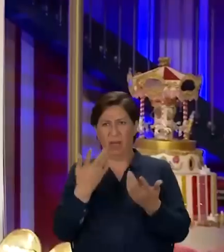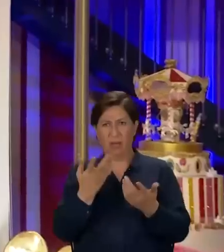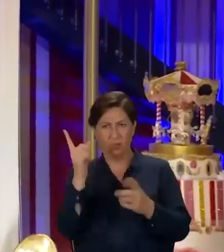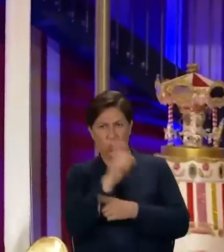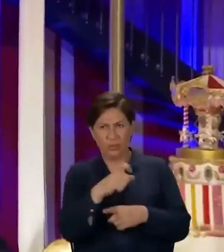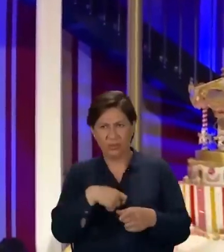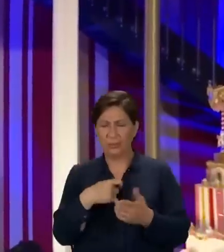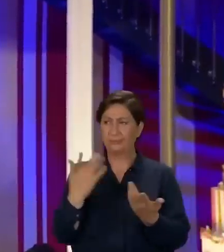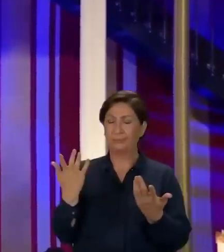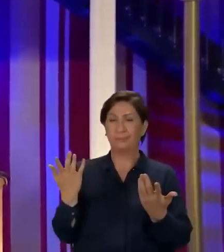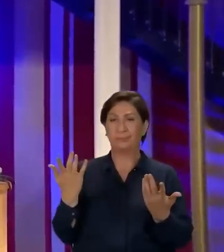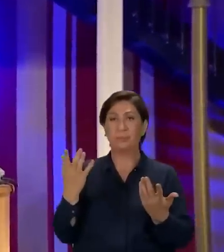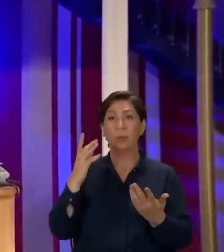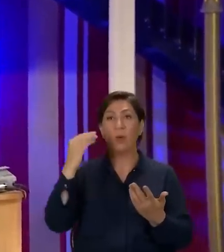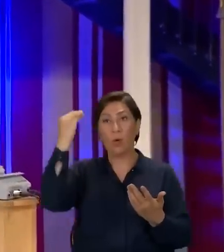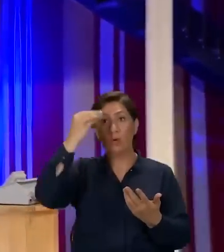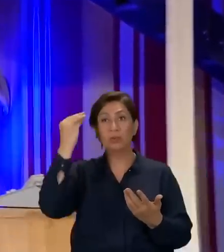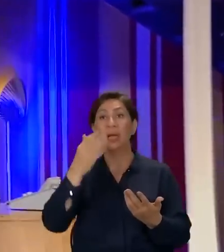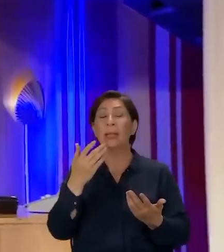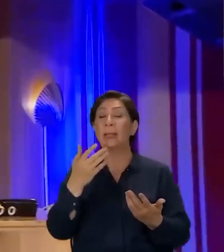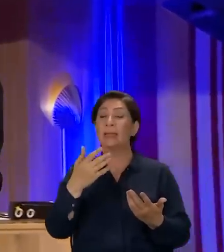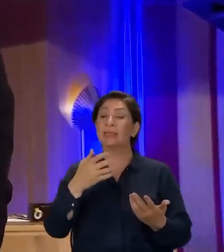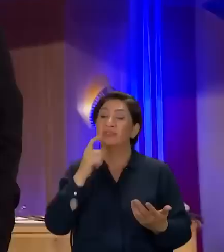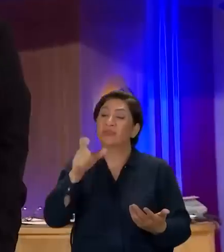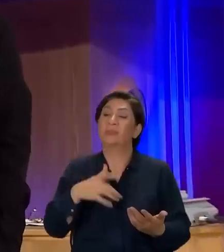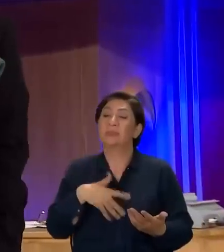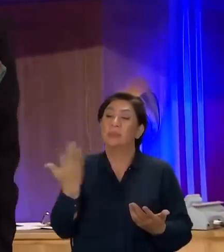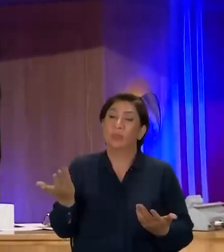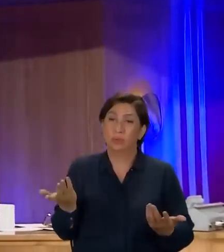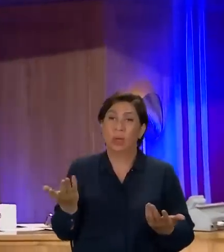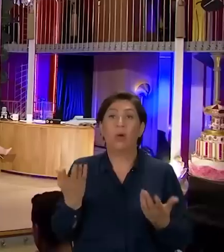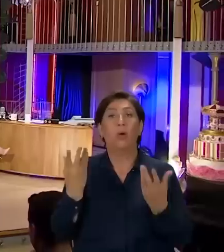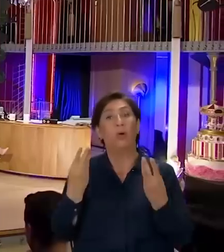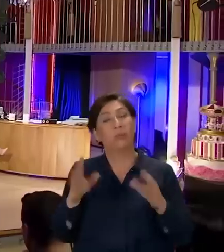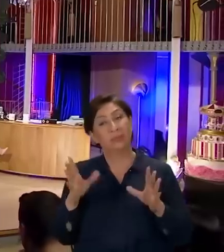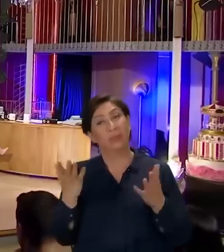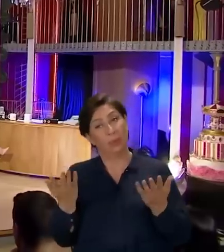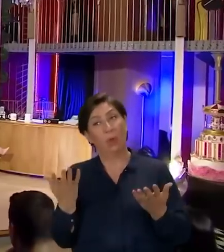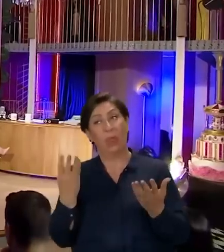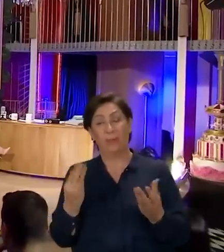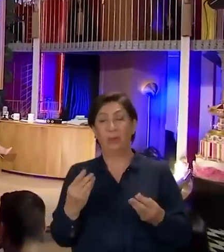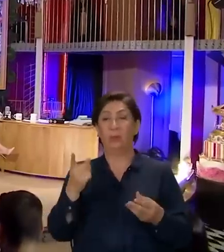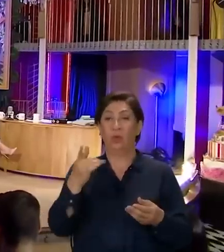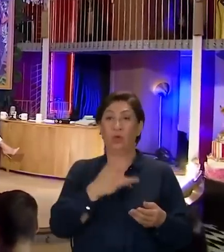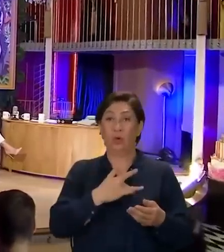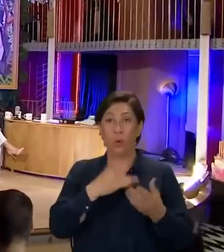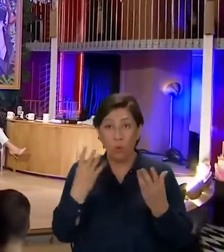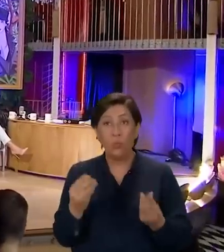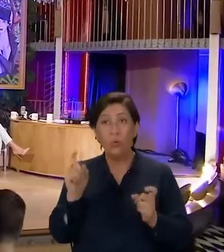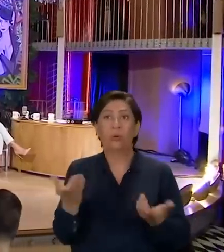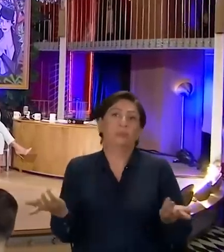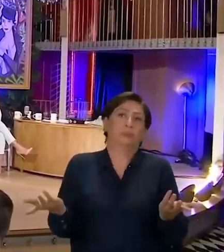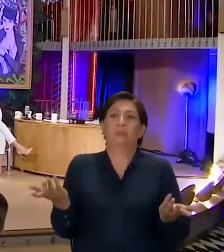hocayı zor durumda bırakıyorlar. Hoca tabii buna gönüllü değilse. Hem de tabii ki olmaz. Olabilir mi? Bir hoca buna gönüllü olabilir mi? Bir